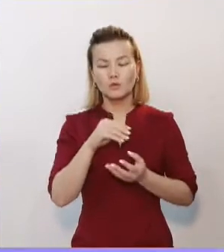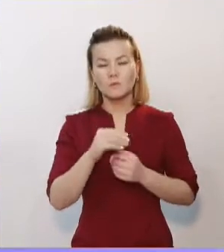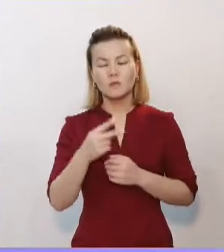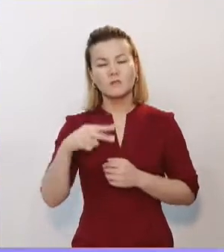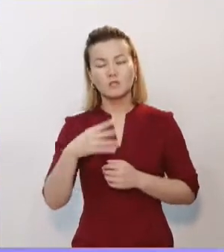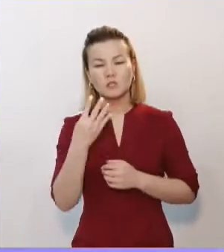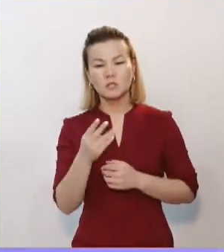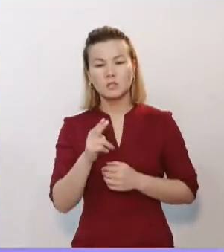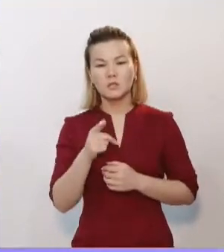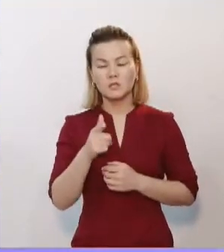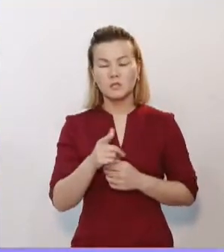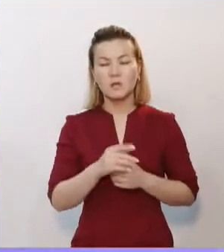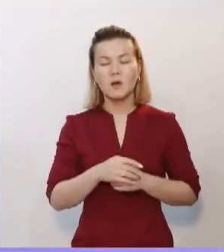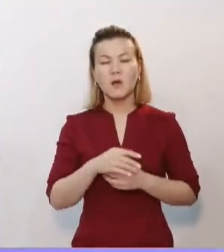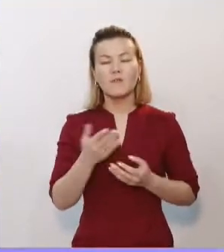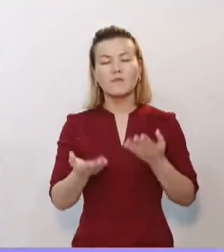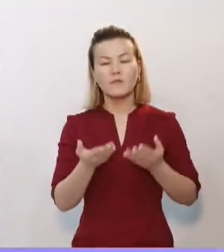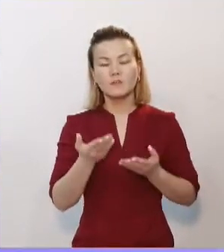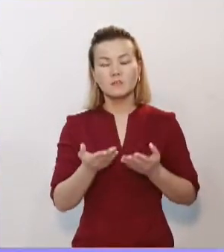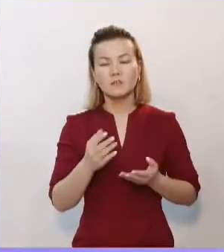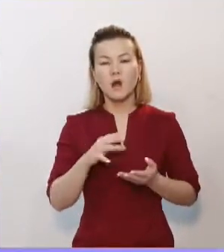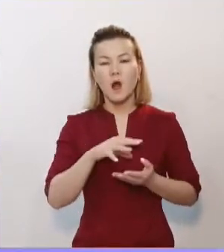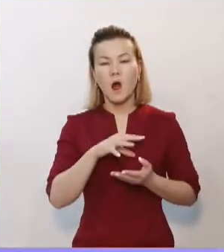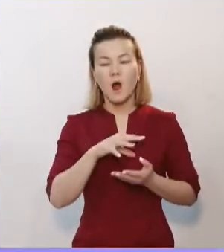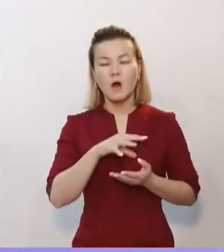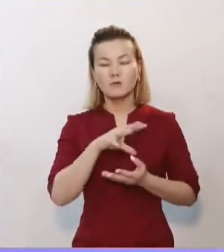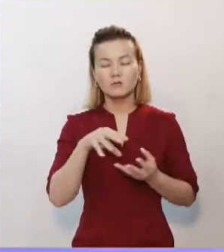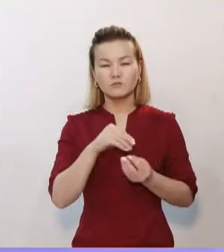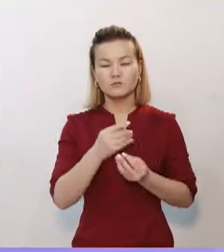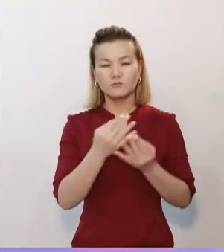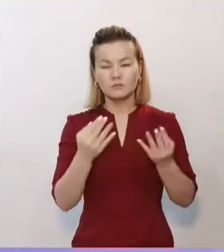24 килограмма весят посылки с фруктами.